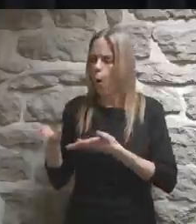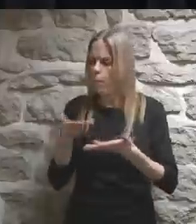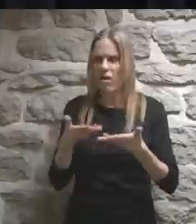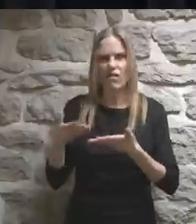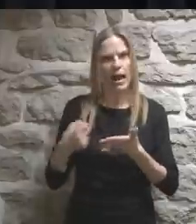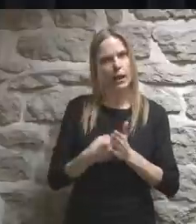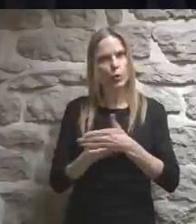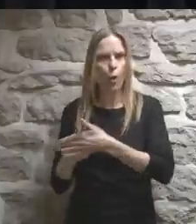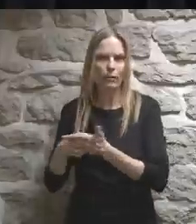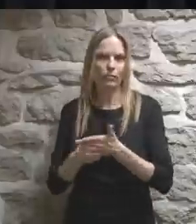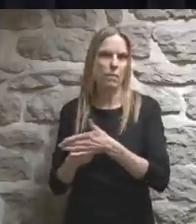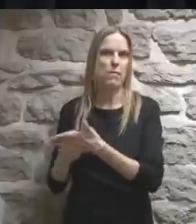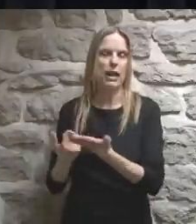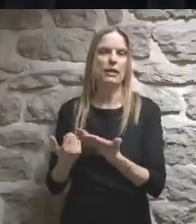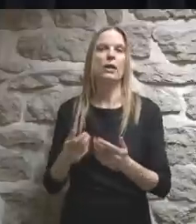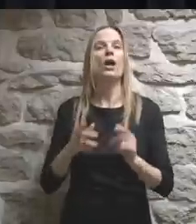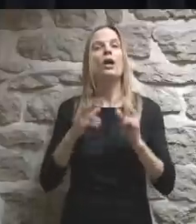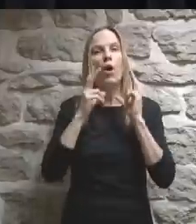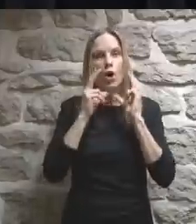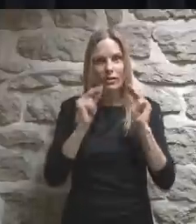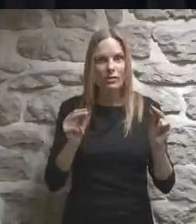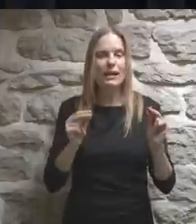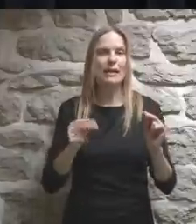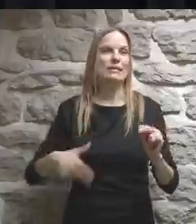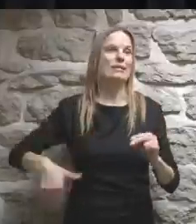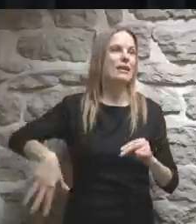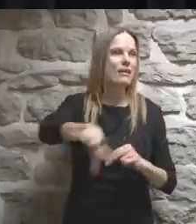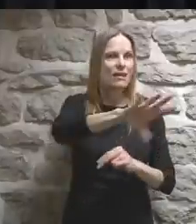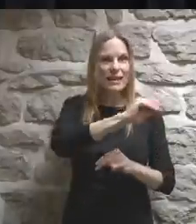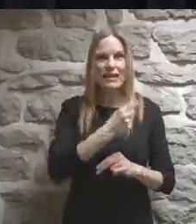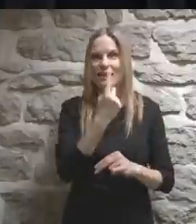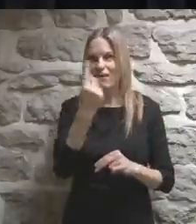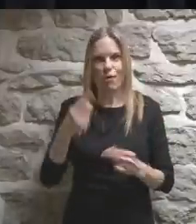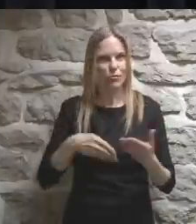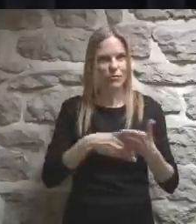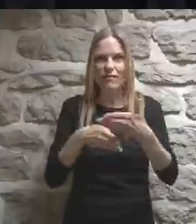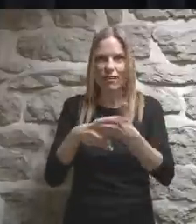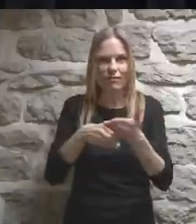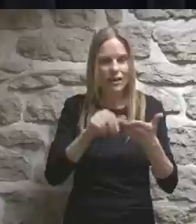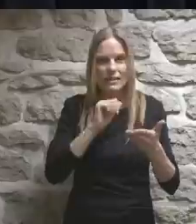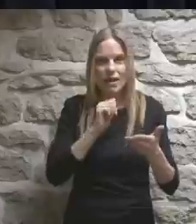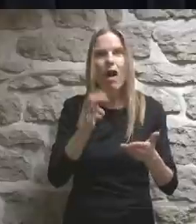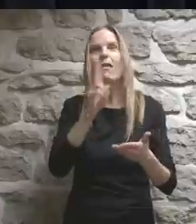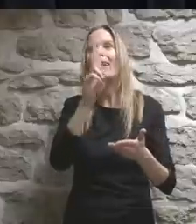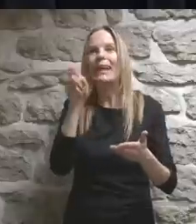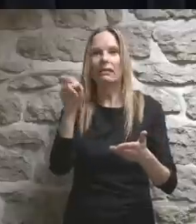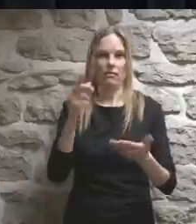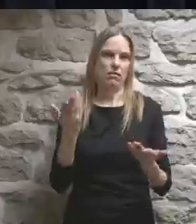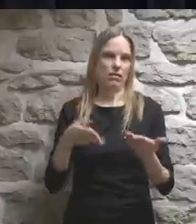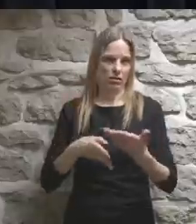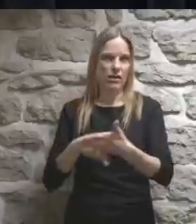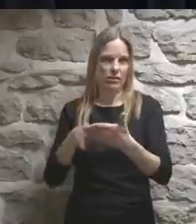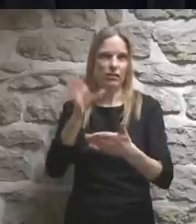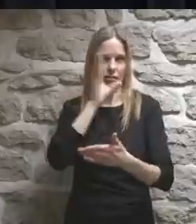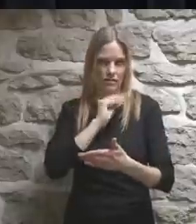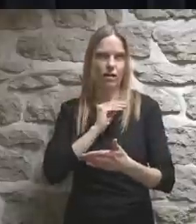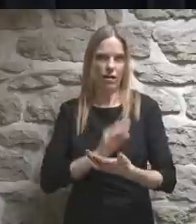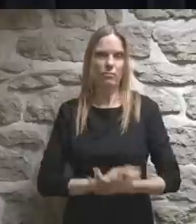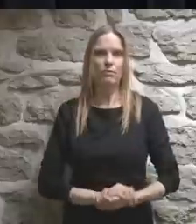et kõiki ei saa meist igaüks aidata, aga igaüks saab aidata kedagi. Ja